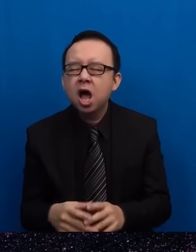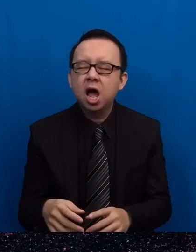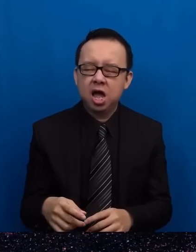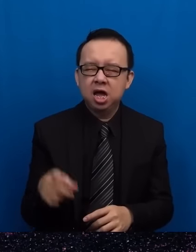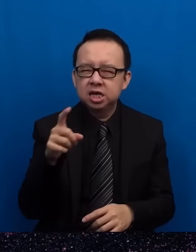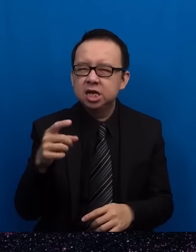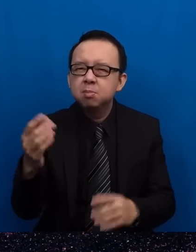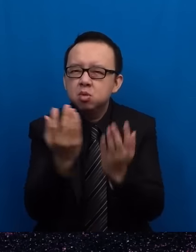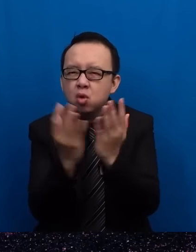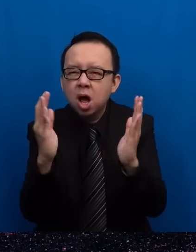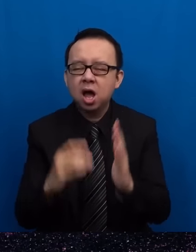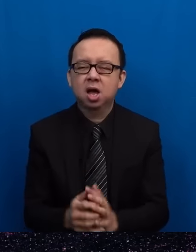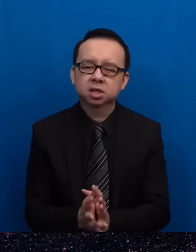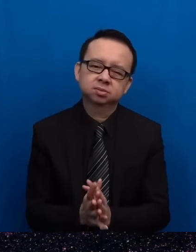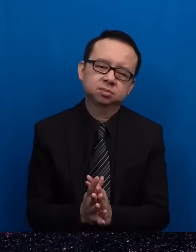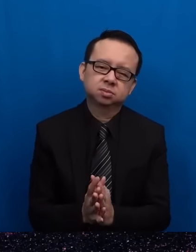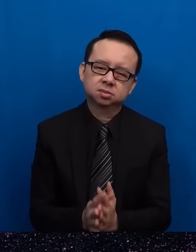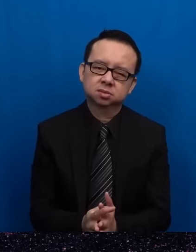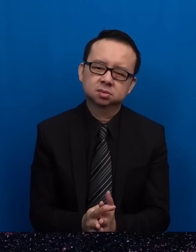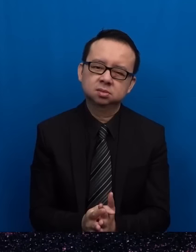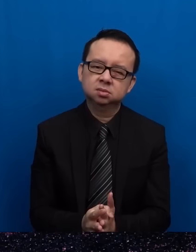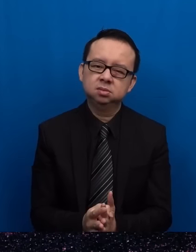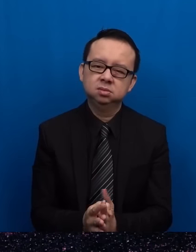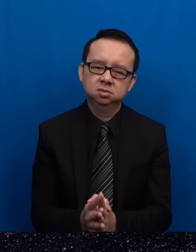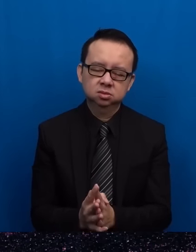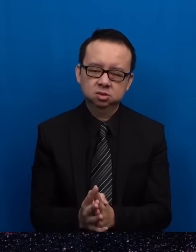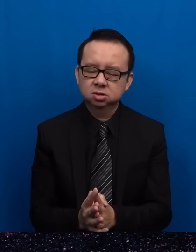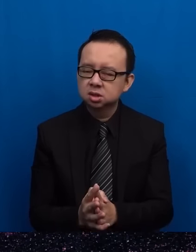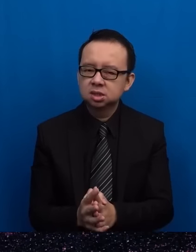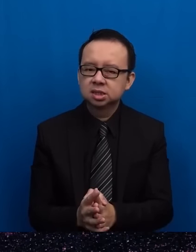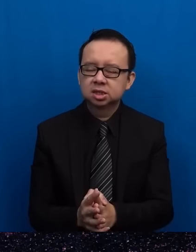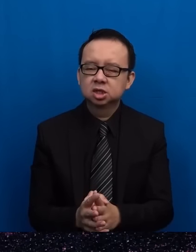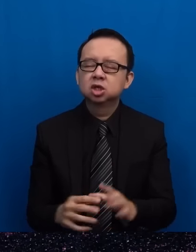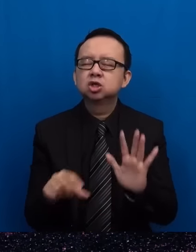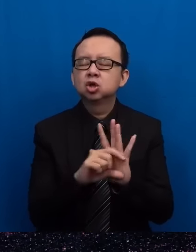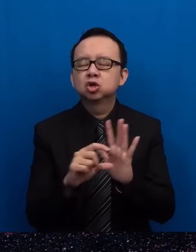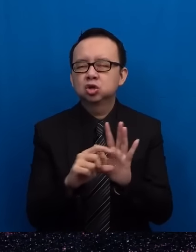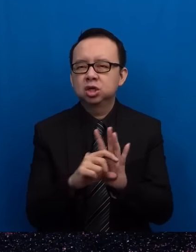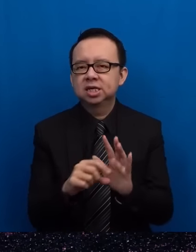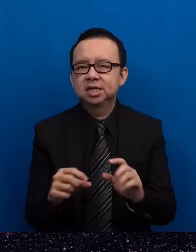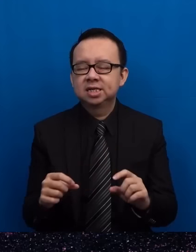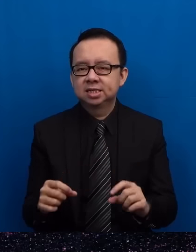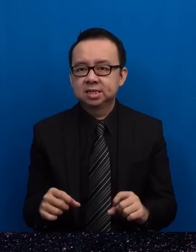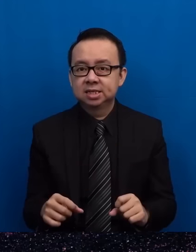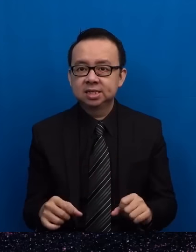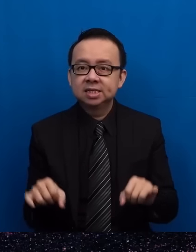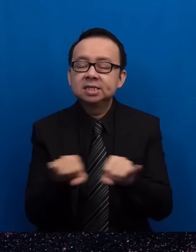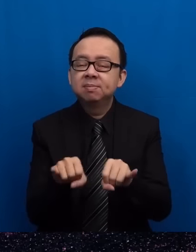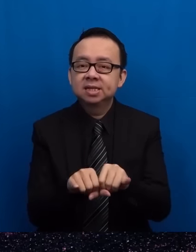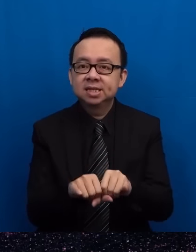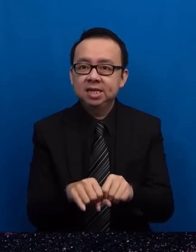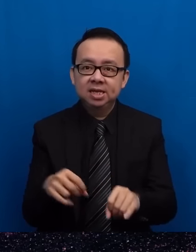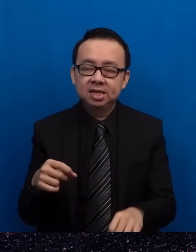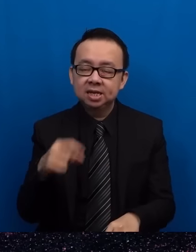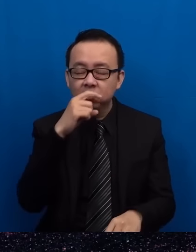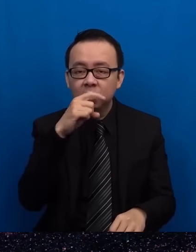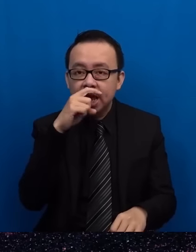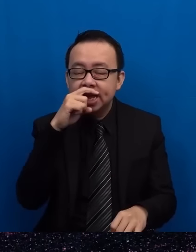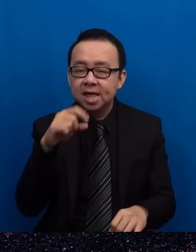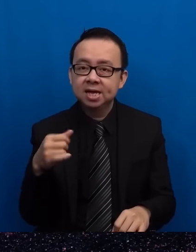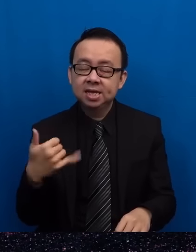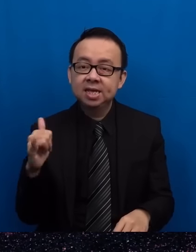diputus cinta. Pagi-pagi buta, biasanya dia siang tidurnya, sampai siang tidurnya. Tapi hari itu karena dia broken